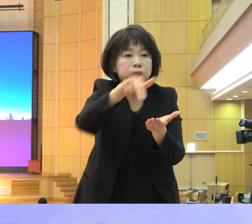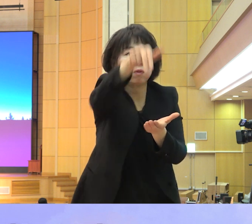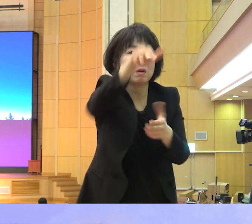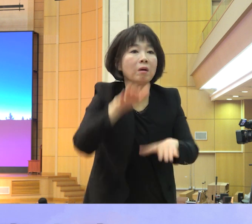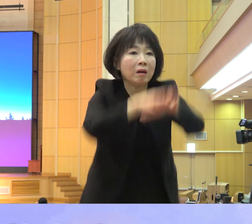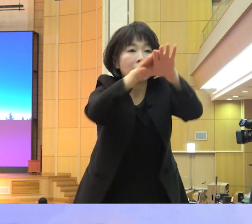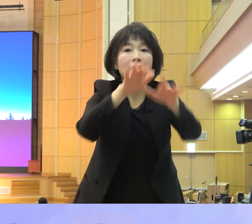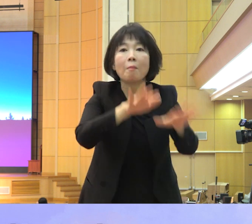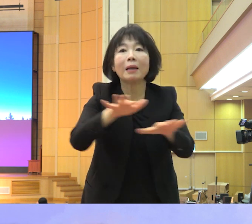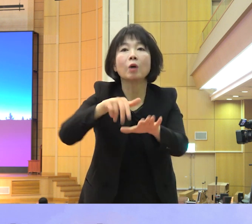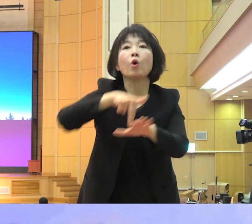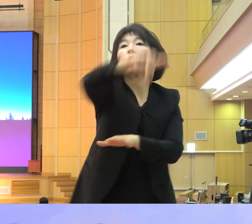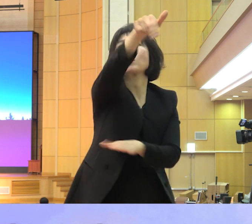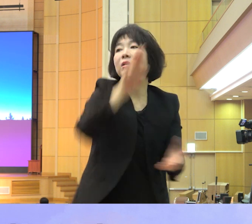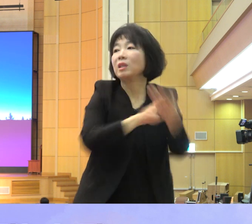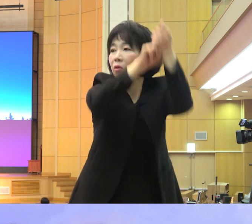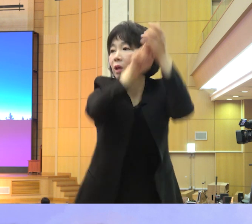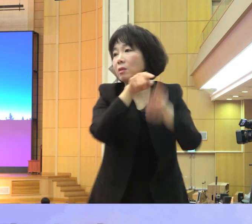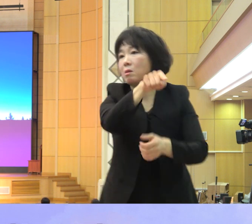말씀에